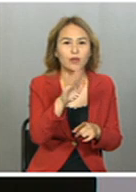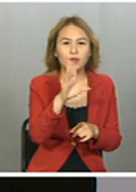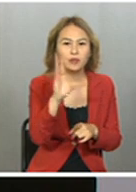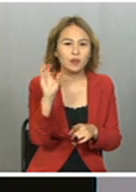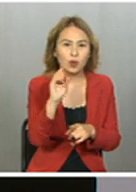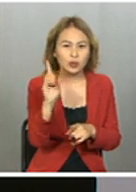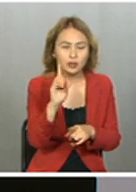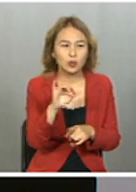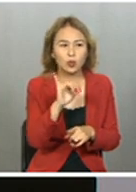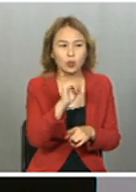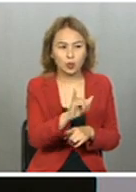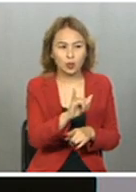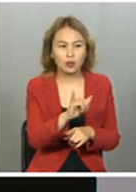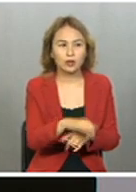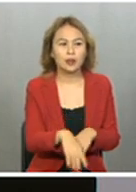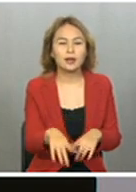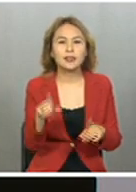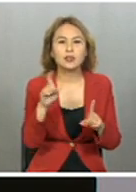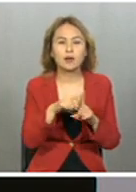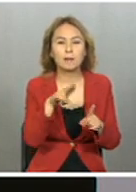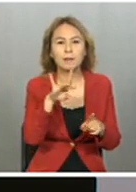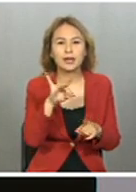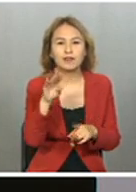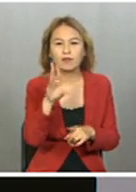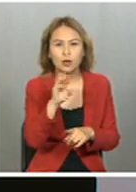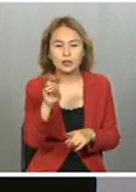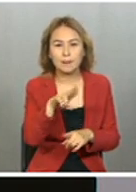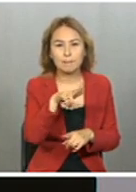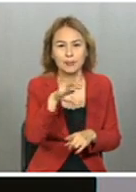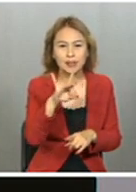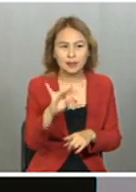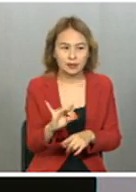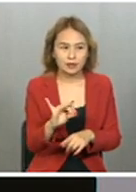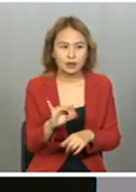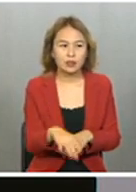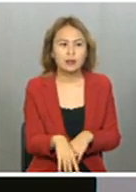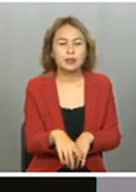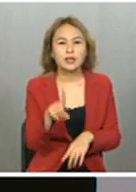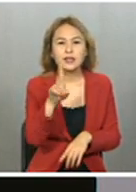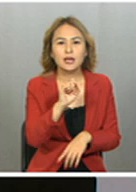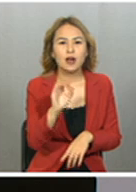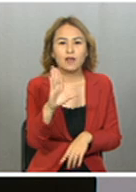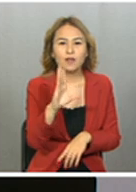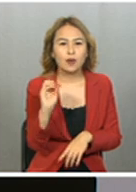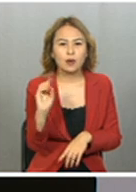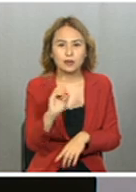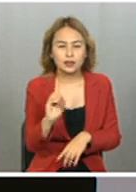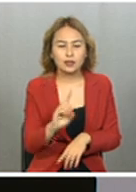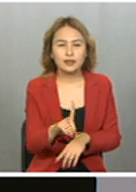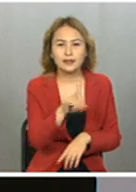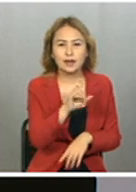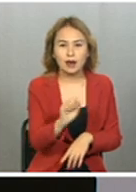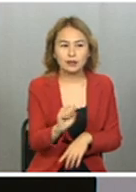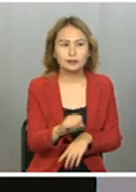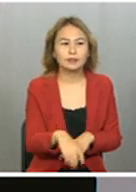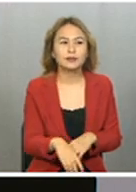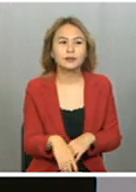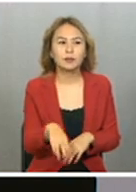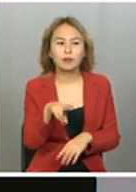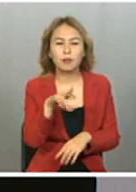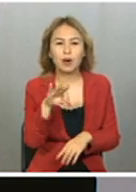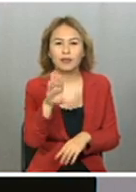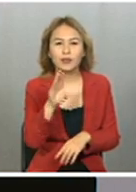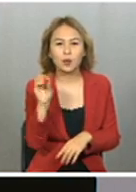приставка «у». В слове «привез» – приставка «при». «Завез» – приставка «за».